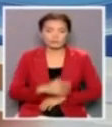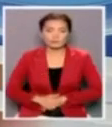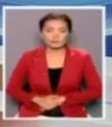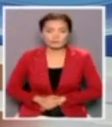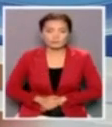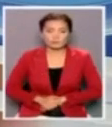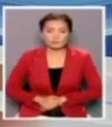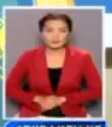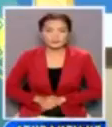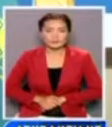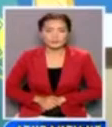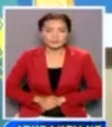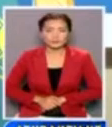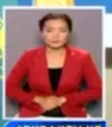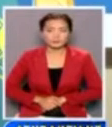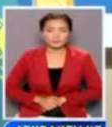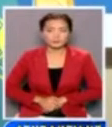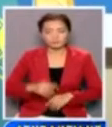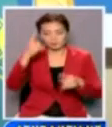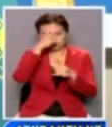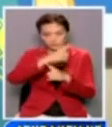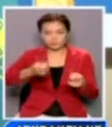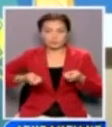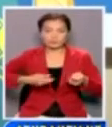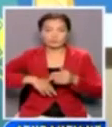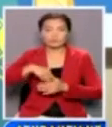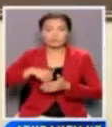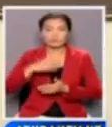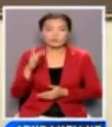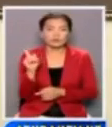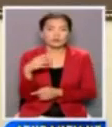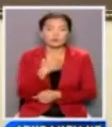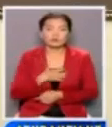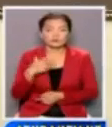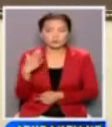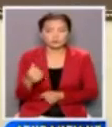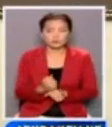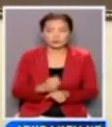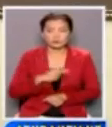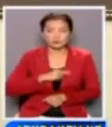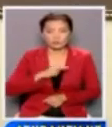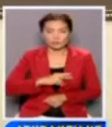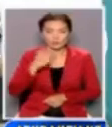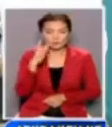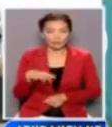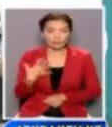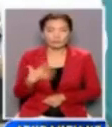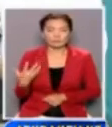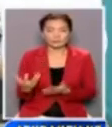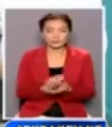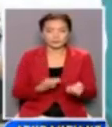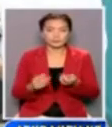ты объявленный партии праймер из является одним из важных шагов определяющих перспективный курс